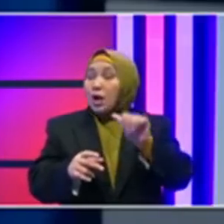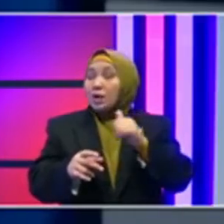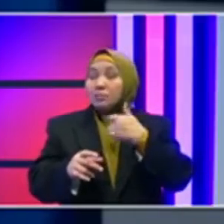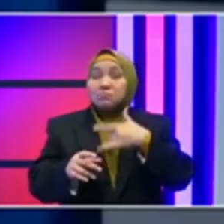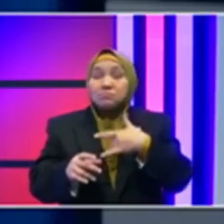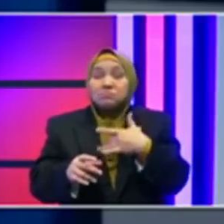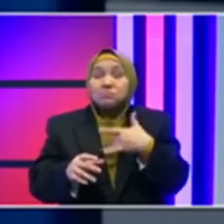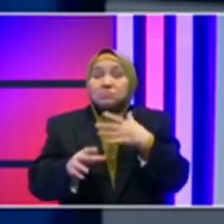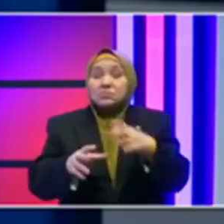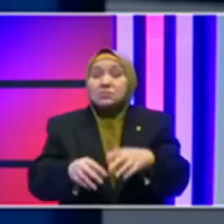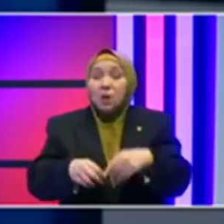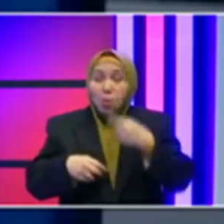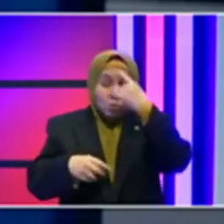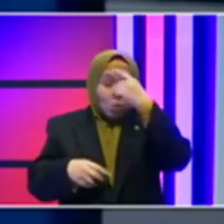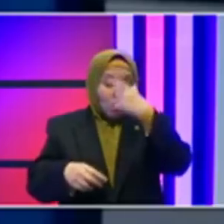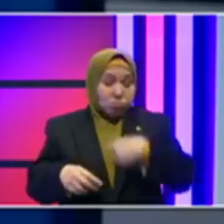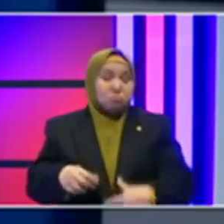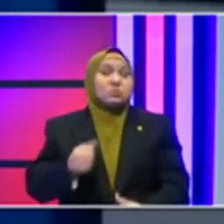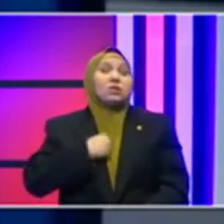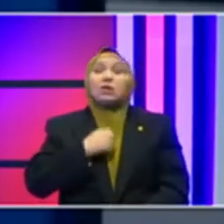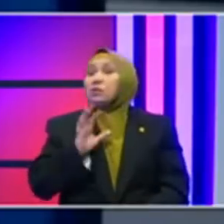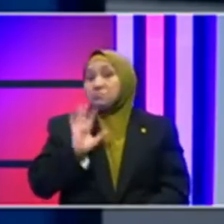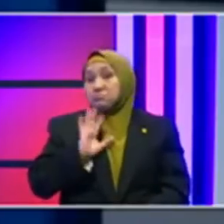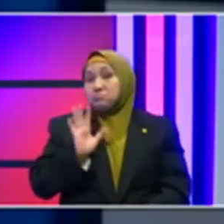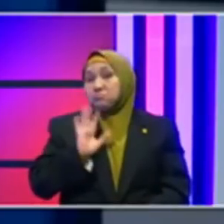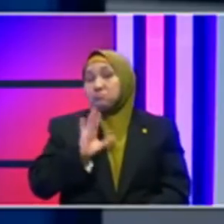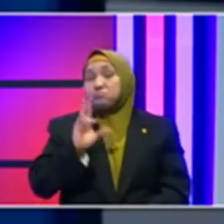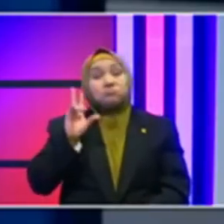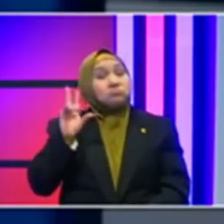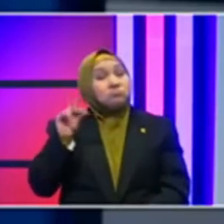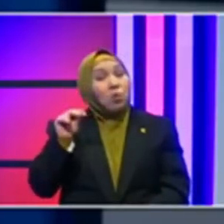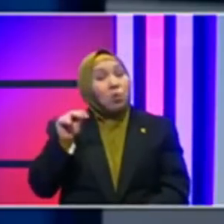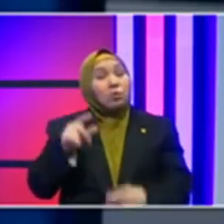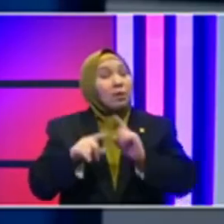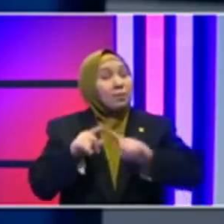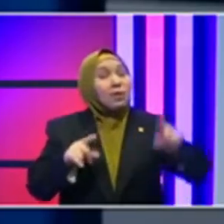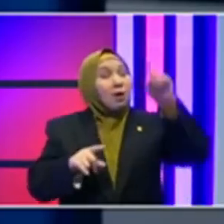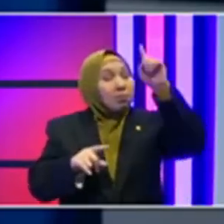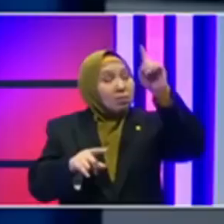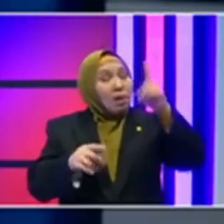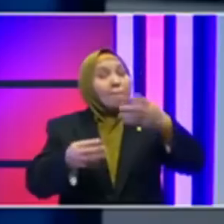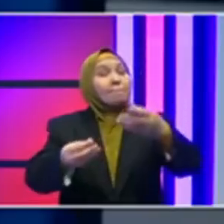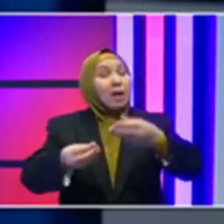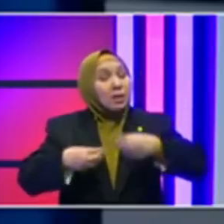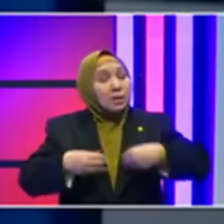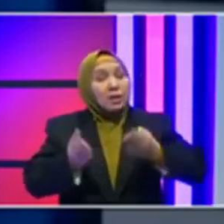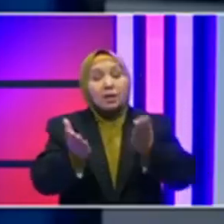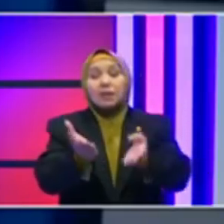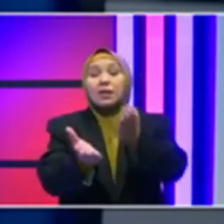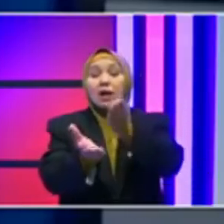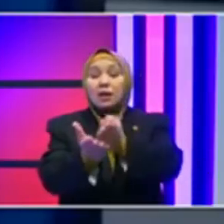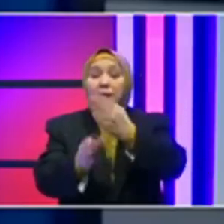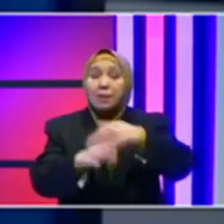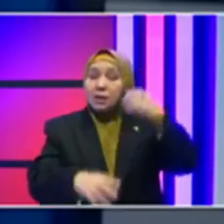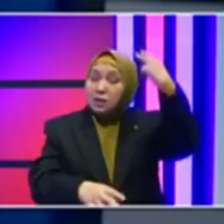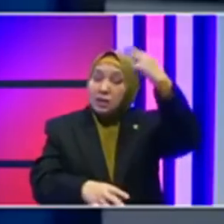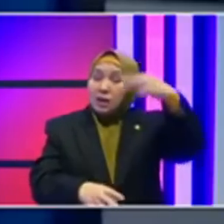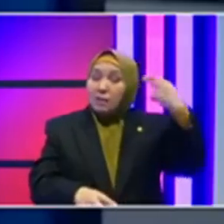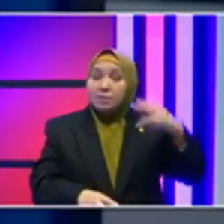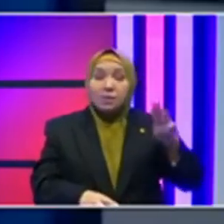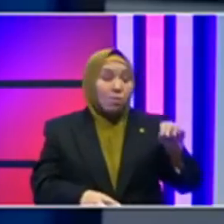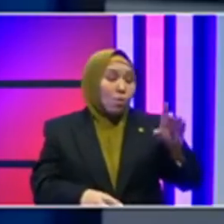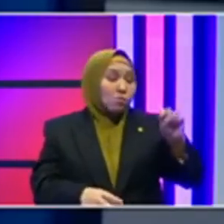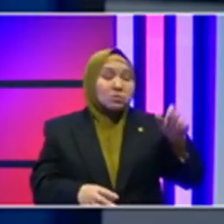untuk diri sendiri Masyaallah tetapi apabila Allah Subhanahu Wa Ta'ala berikan Hidayah kepada Nabi Musa Alaihi Salam